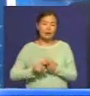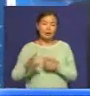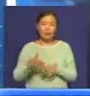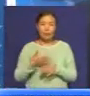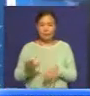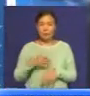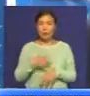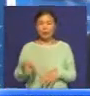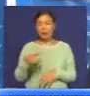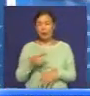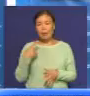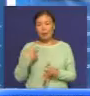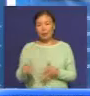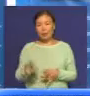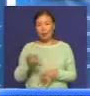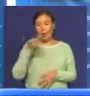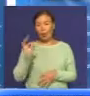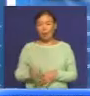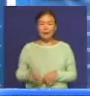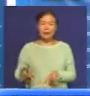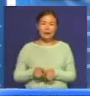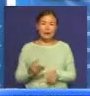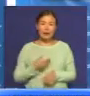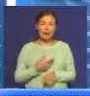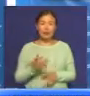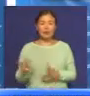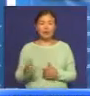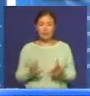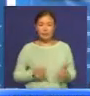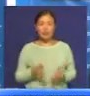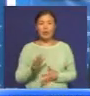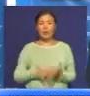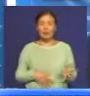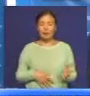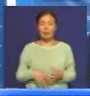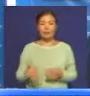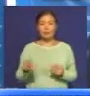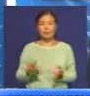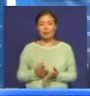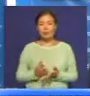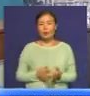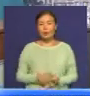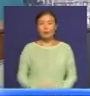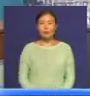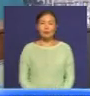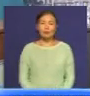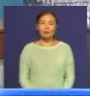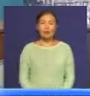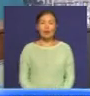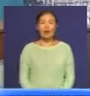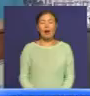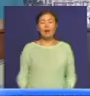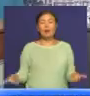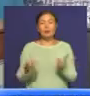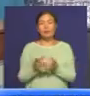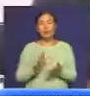нашими регионами и обменяться опытом. Также хотим выразить готовность к дальнейшему и тесному сотрудничеству. В ходе встречи подписано